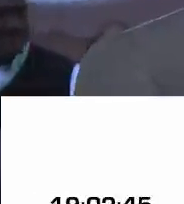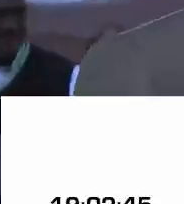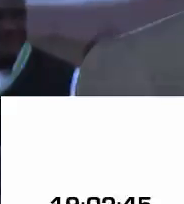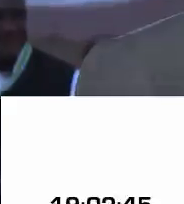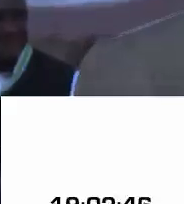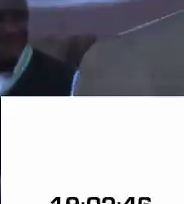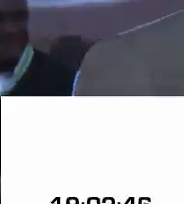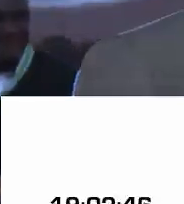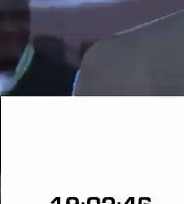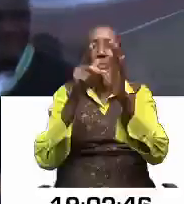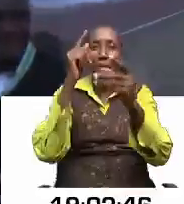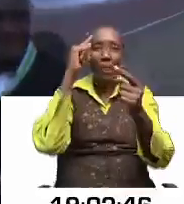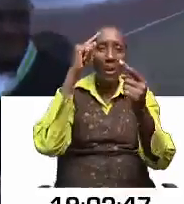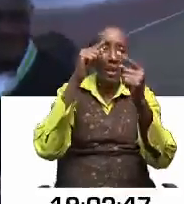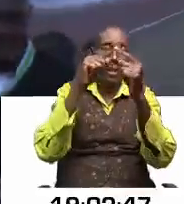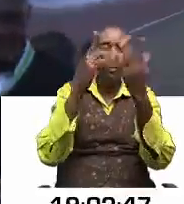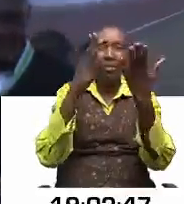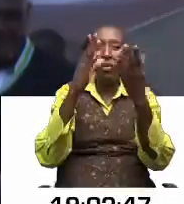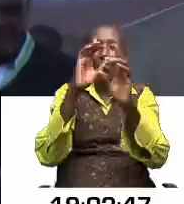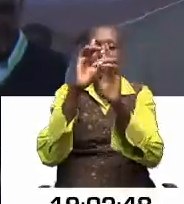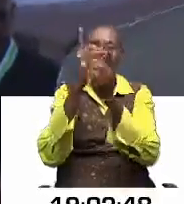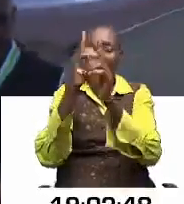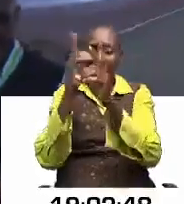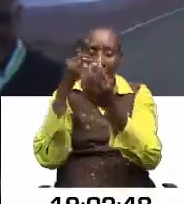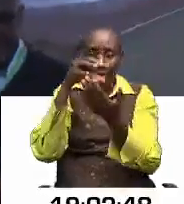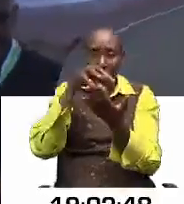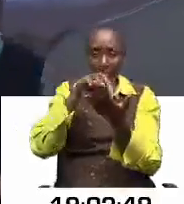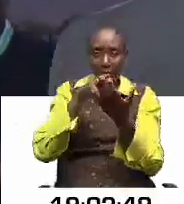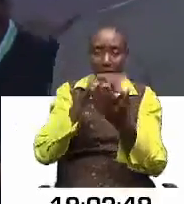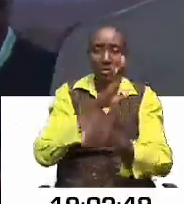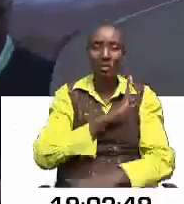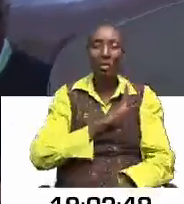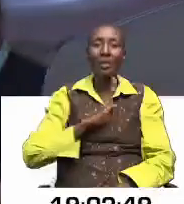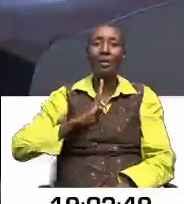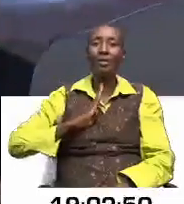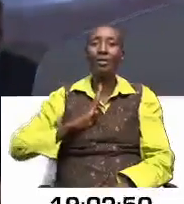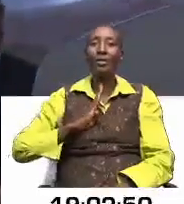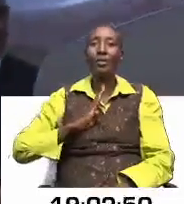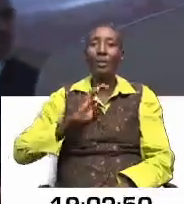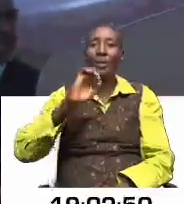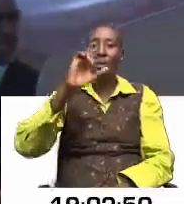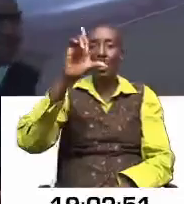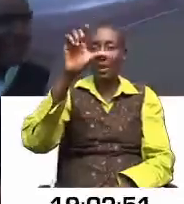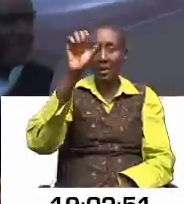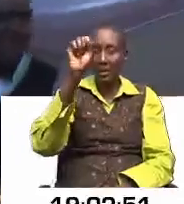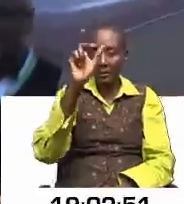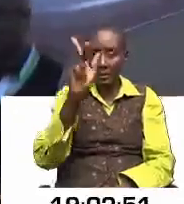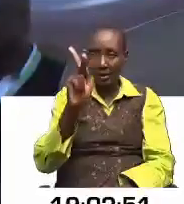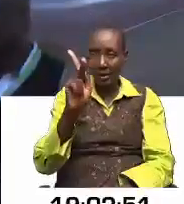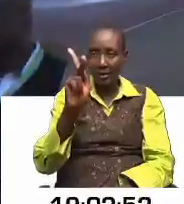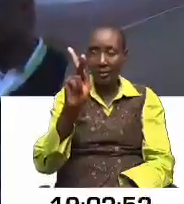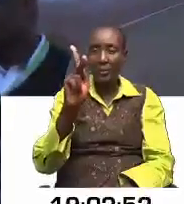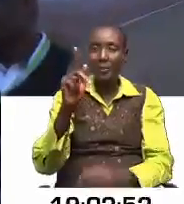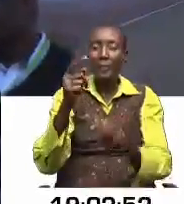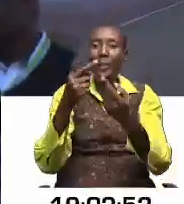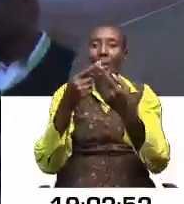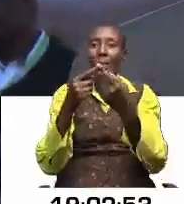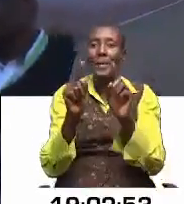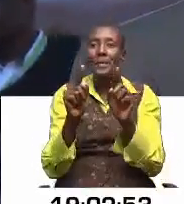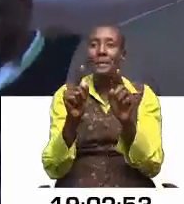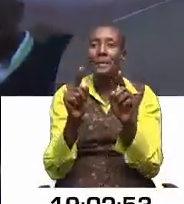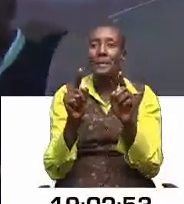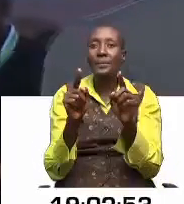wanawania viti mbalimbali mbali katika baraza la mawaziri la LSK. Lakini